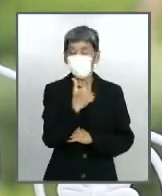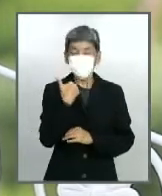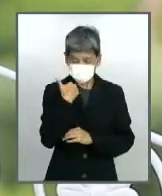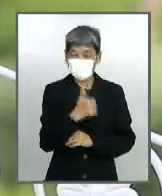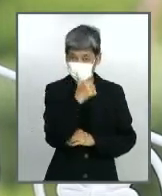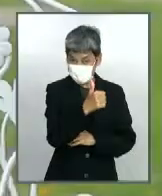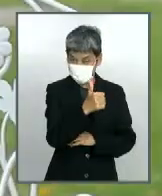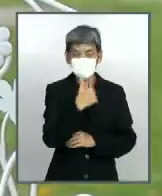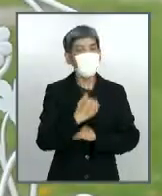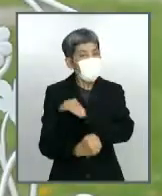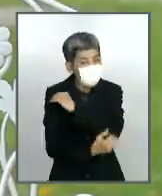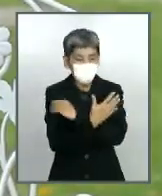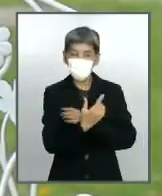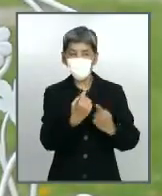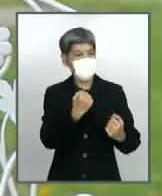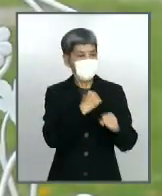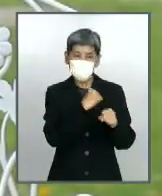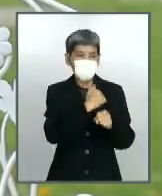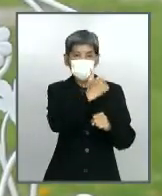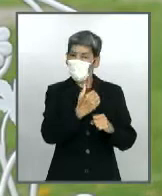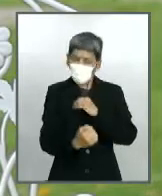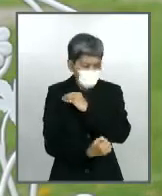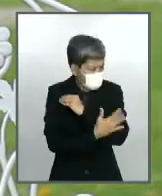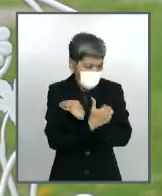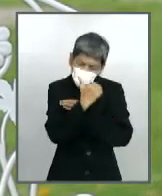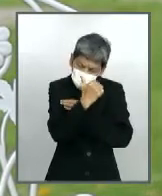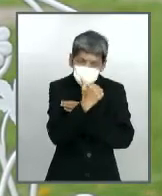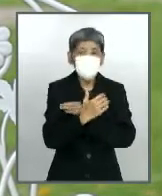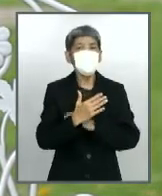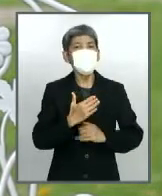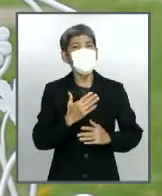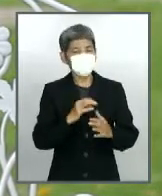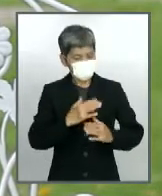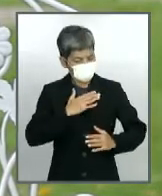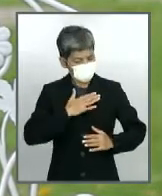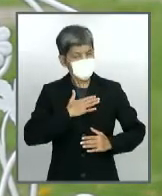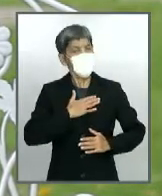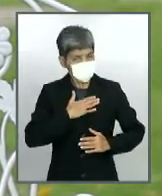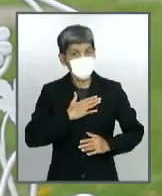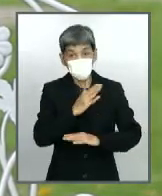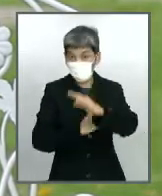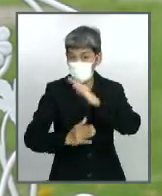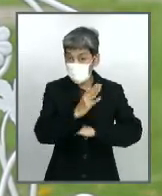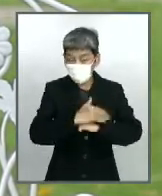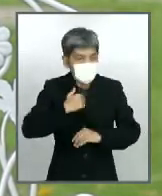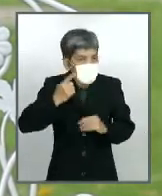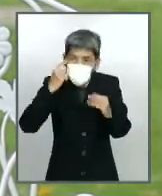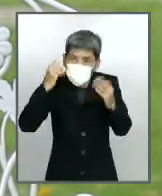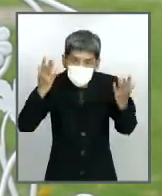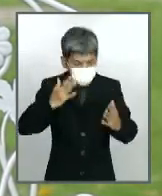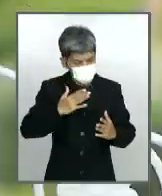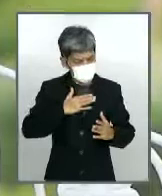ข้อดีก่อนข้อดีเนี่ยคือโอกาสเข้ามาเยอะมากโอกาสอย่างแรกคือโอกาสที่เกิดขึ้นกับตนเองบางครั้งผู้พิการบางคน